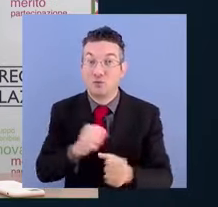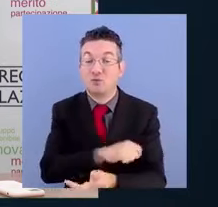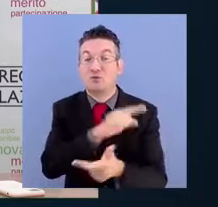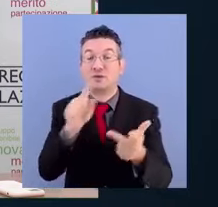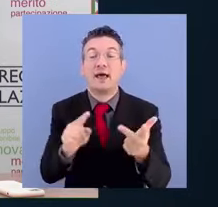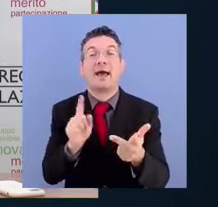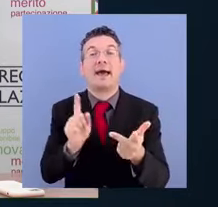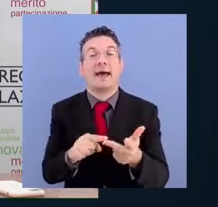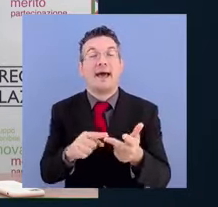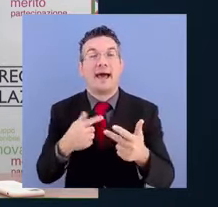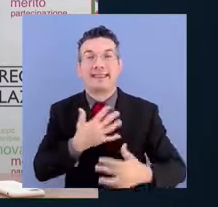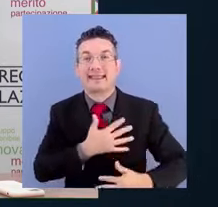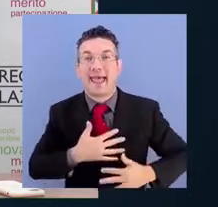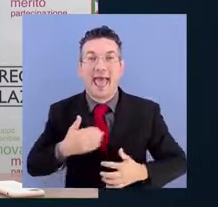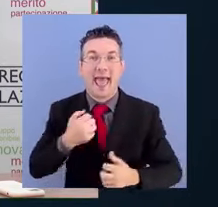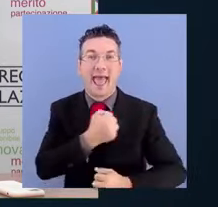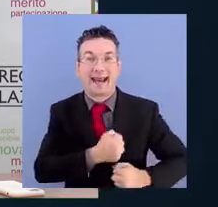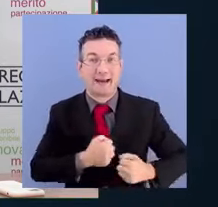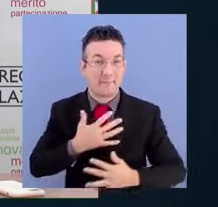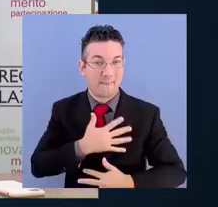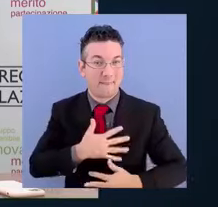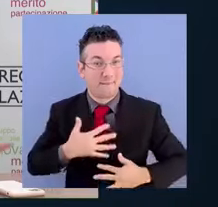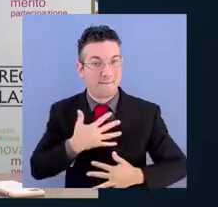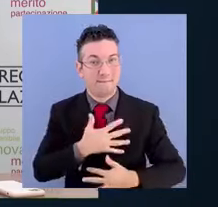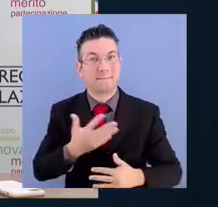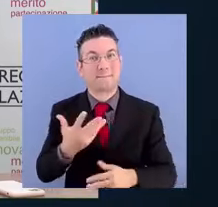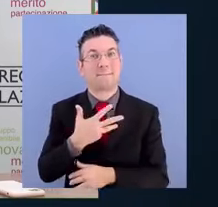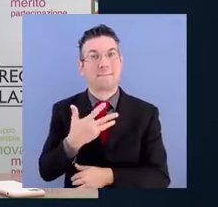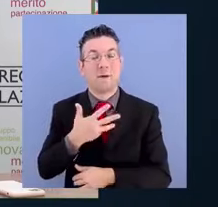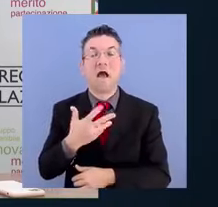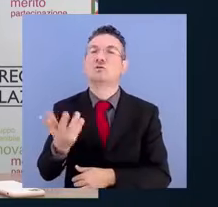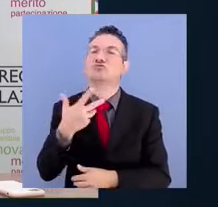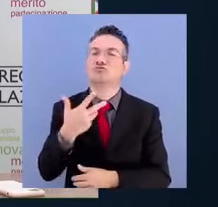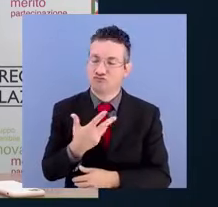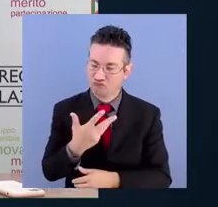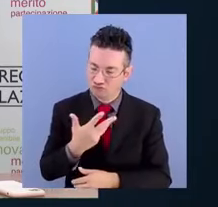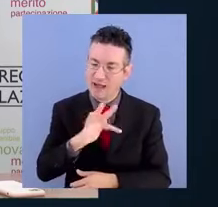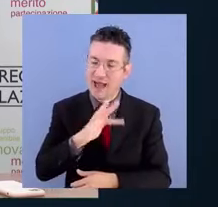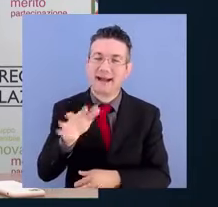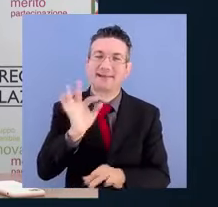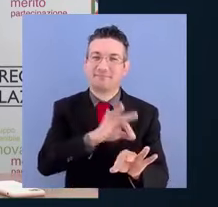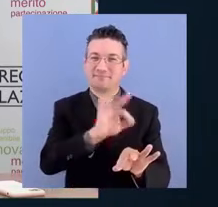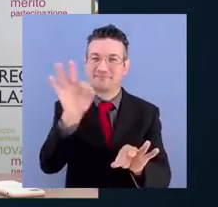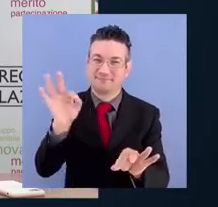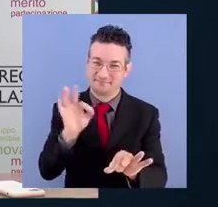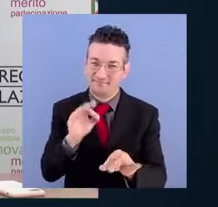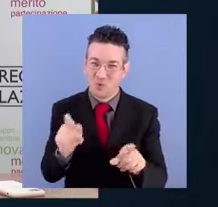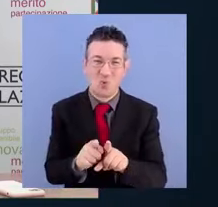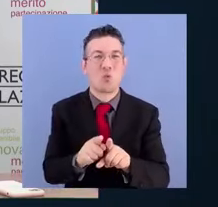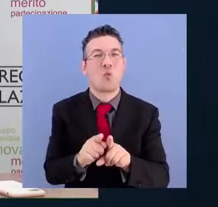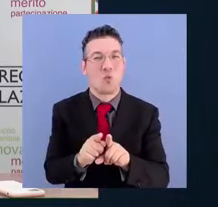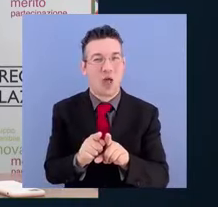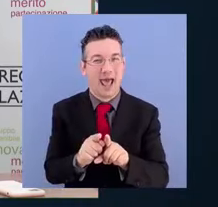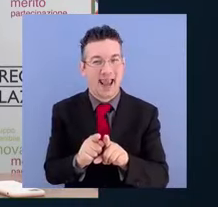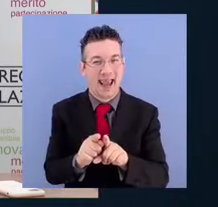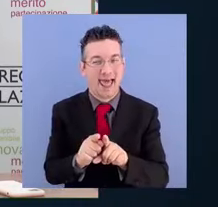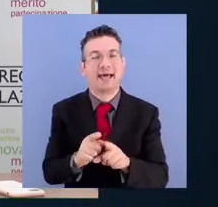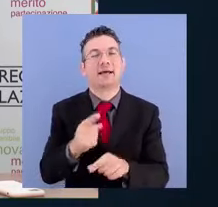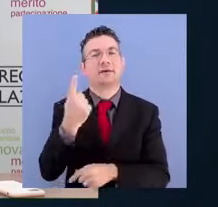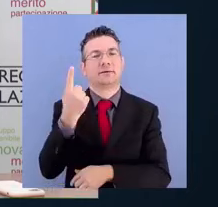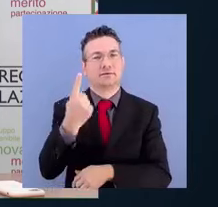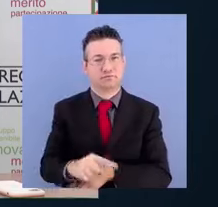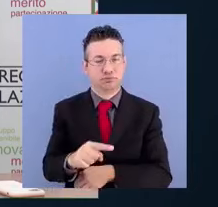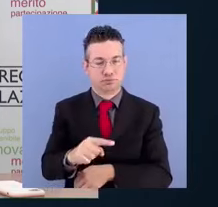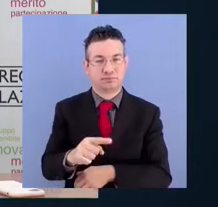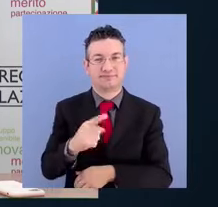al benessere terme la stessa cosa stiamo facendo con altri territori questo per dire che il la visione di cui